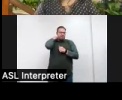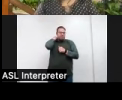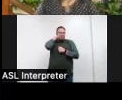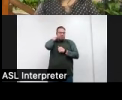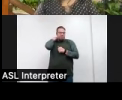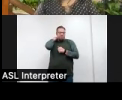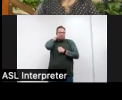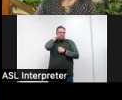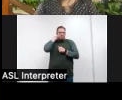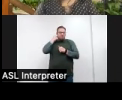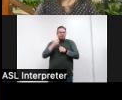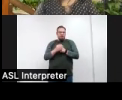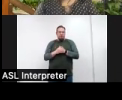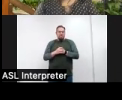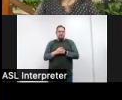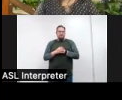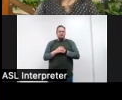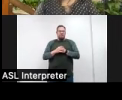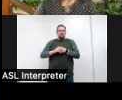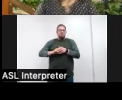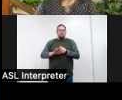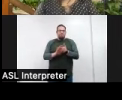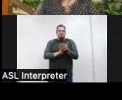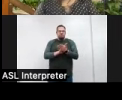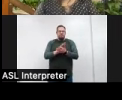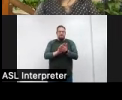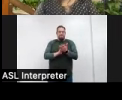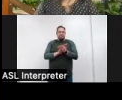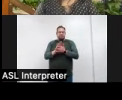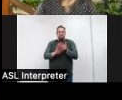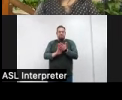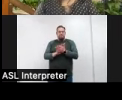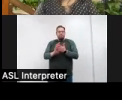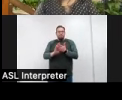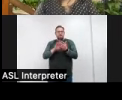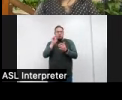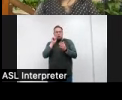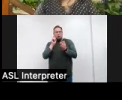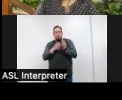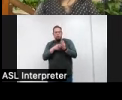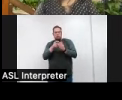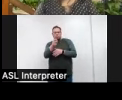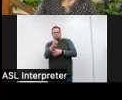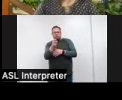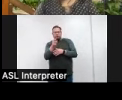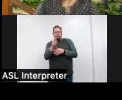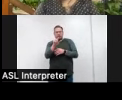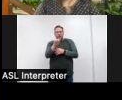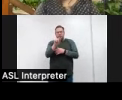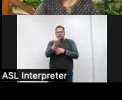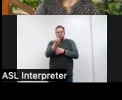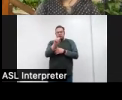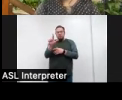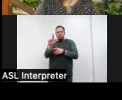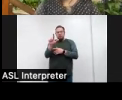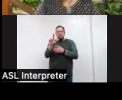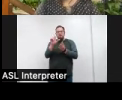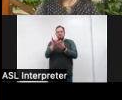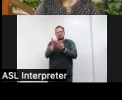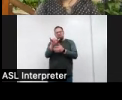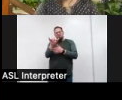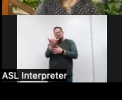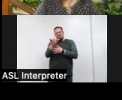لتجربة القنابل الذرية. So take note of two of the atolls. Sorry, these are